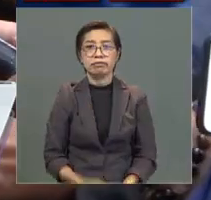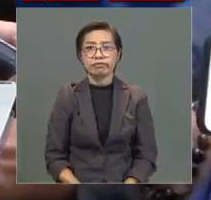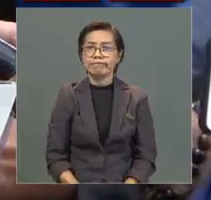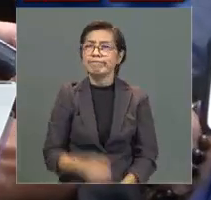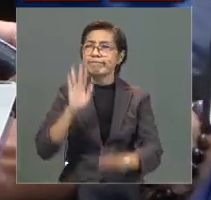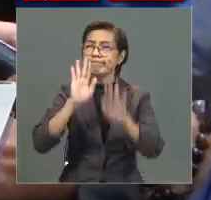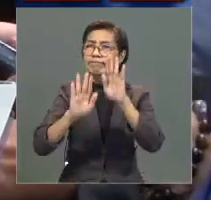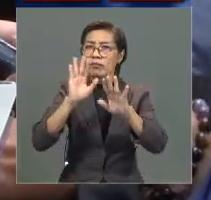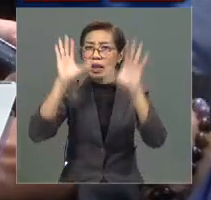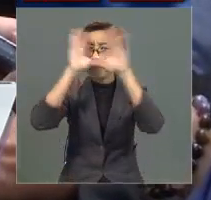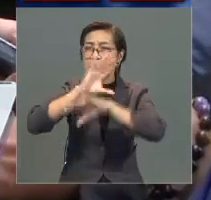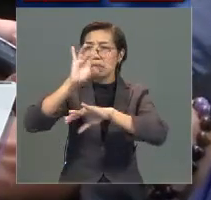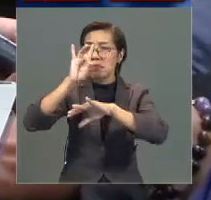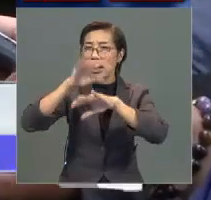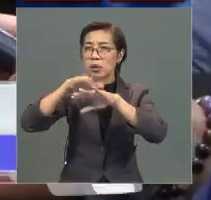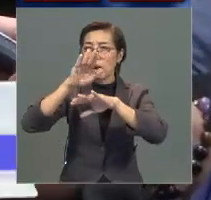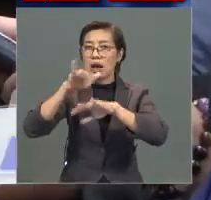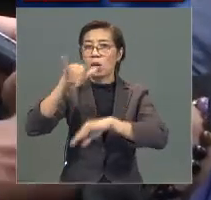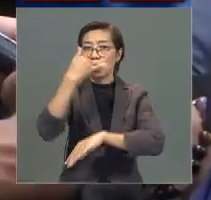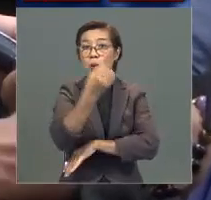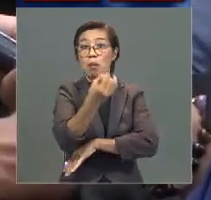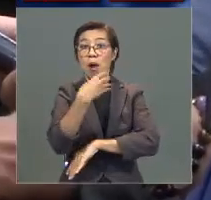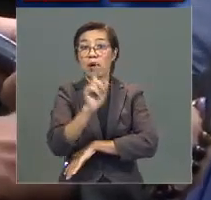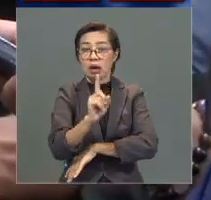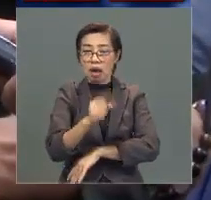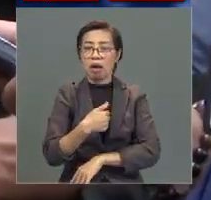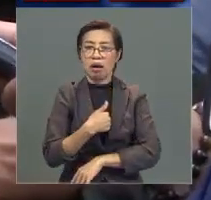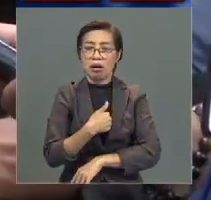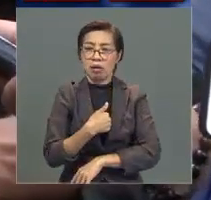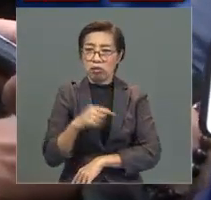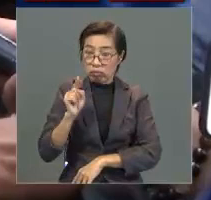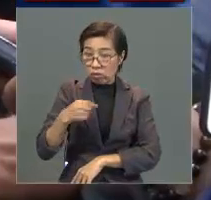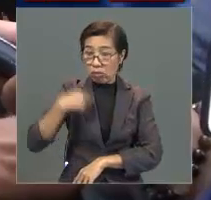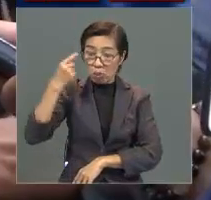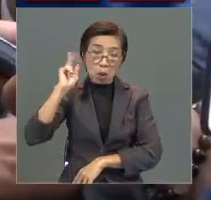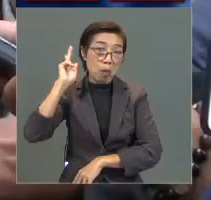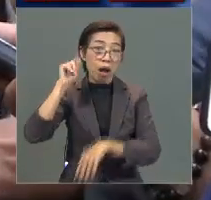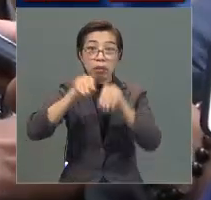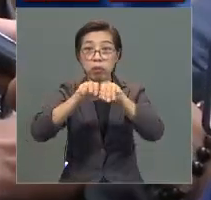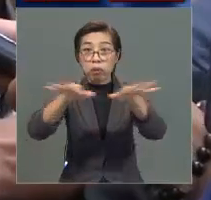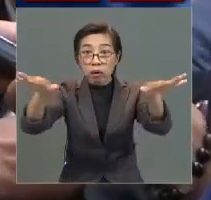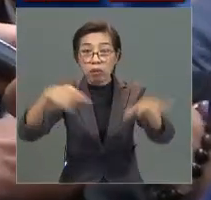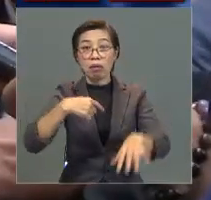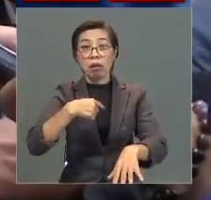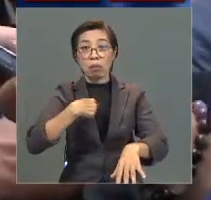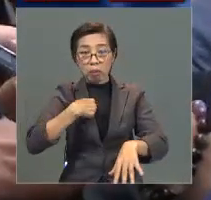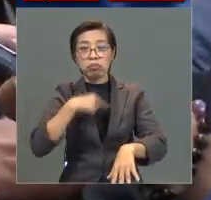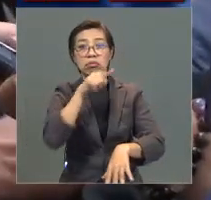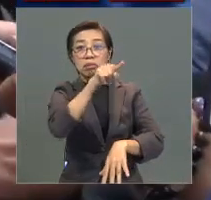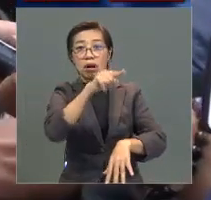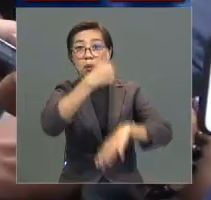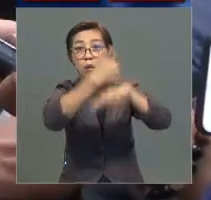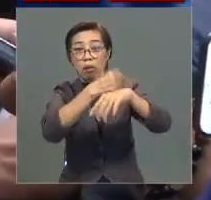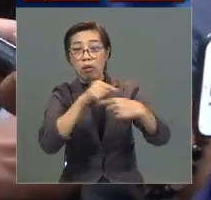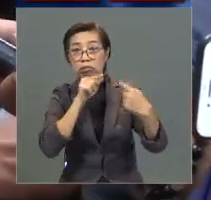อนประมาณสัก2ทุ่มกว่านะครับบอกว่าไม่รู้ว่าข่าวมันออกไปในทำนองนั้นได้อย่างไรนะครับท่าน